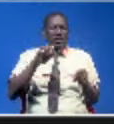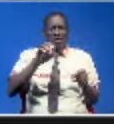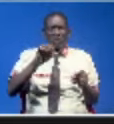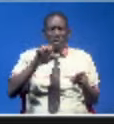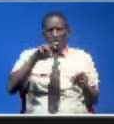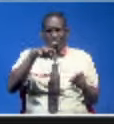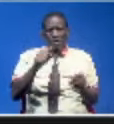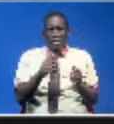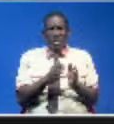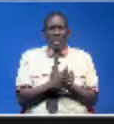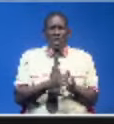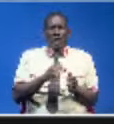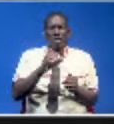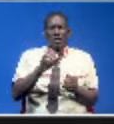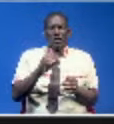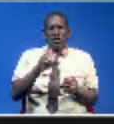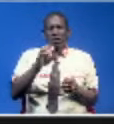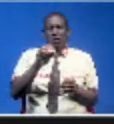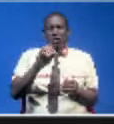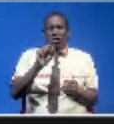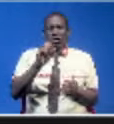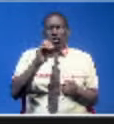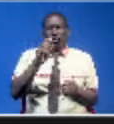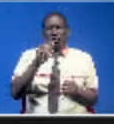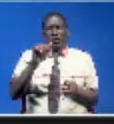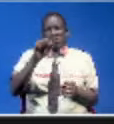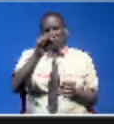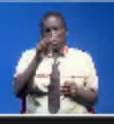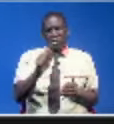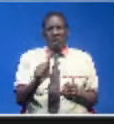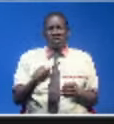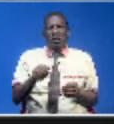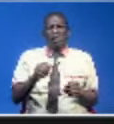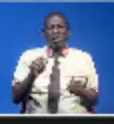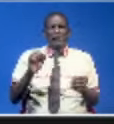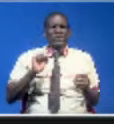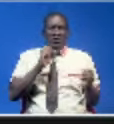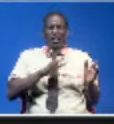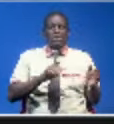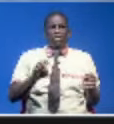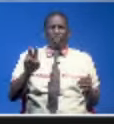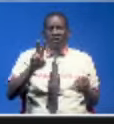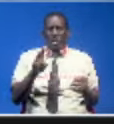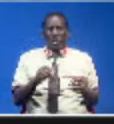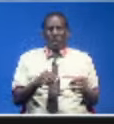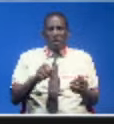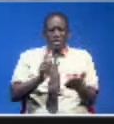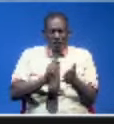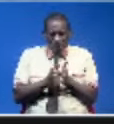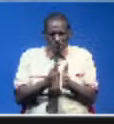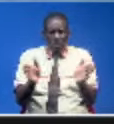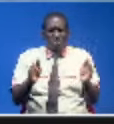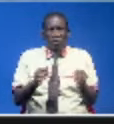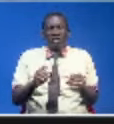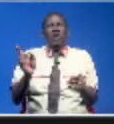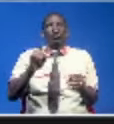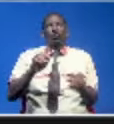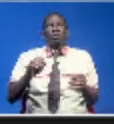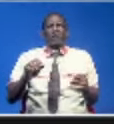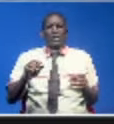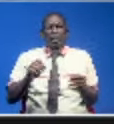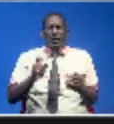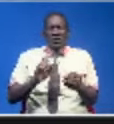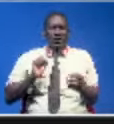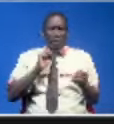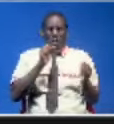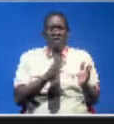na Geoffrey Osotsi ambaye ni seneta wa Vihiga. Katibu mkuu ni seneta wa Nairobi Edwin Sifuna, mwenyekiti wa chama